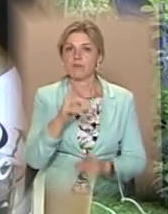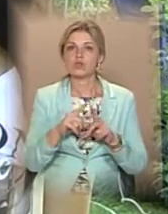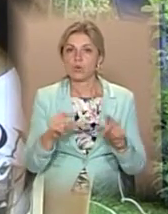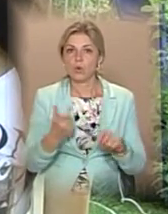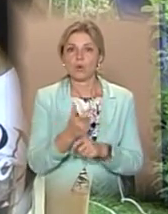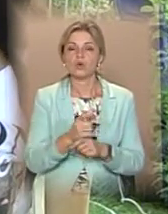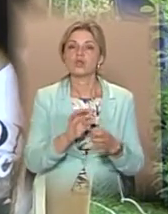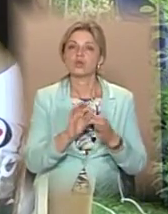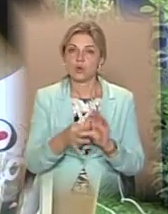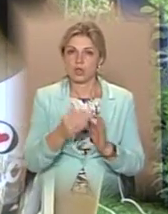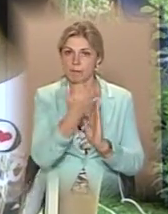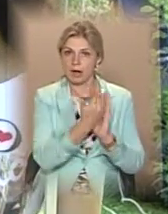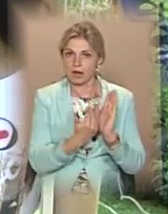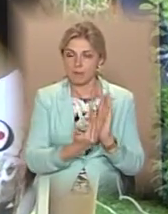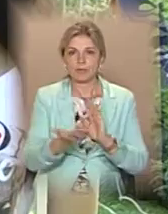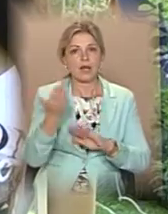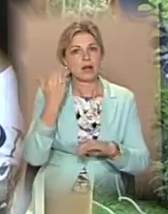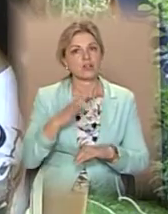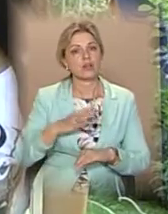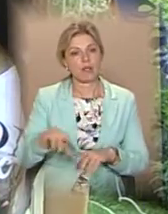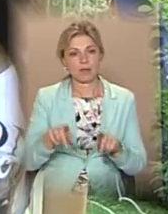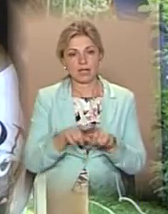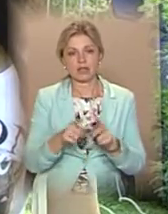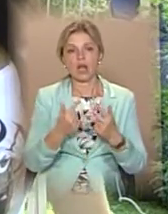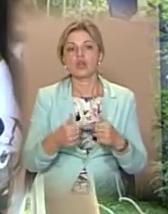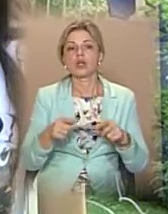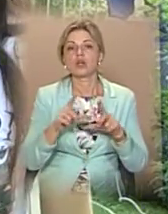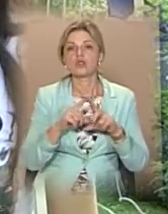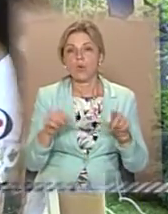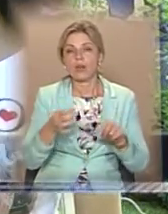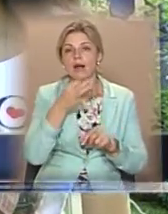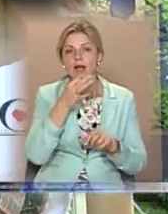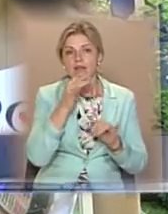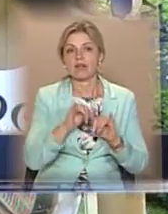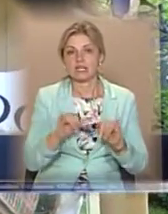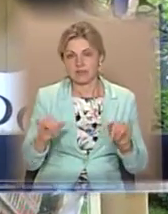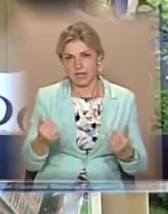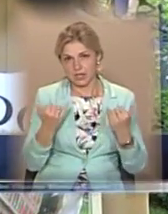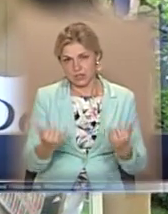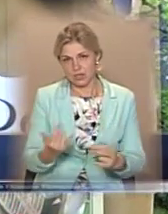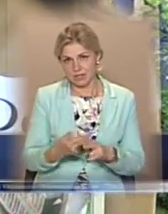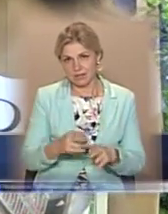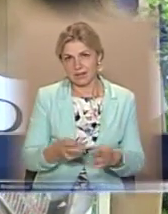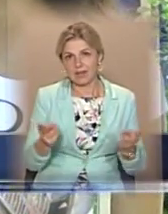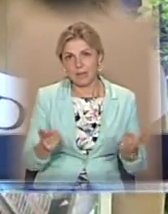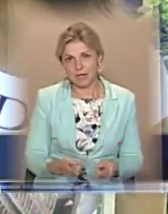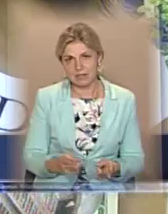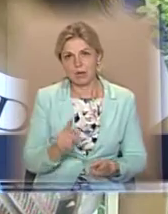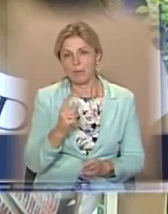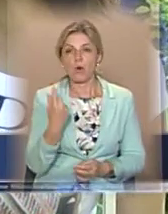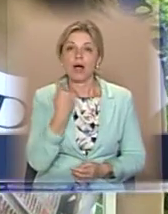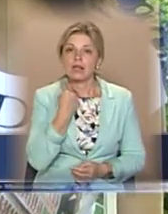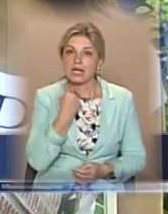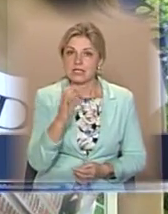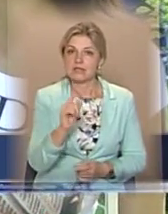сложная программа. То есть раньше не было, да, таких заведений, как развитие. Сейчас это просто необходимо, потому что и английский с